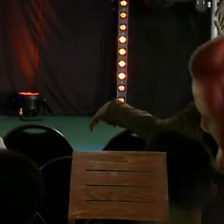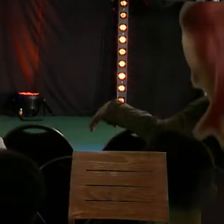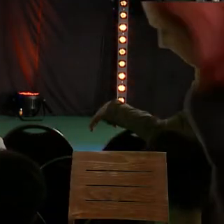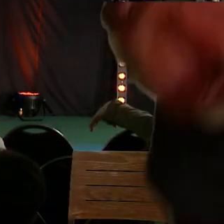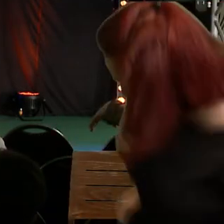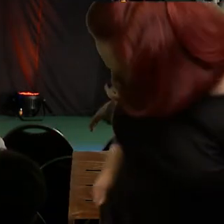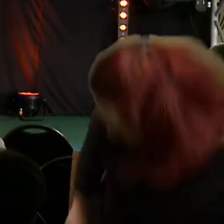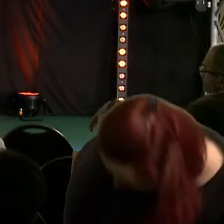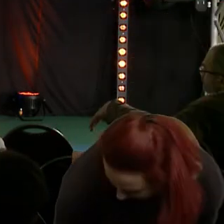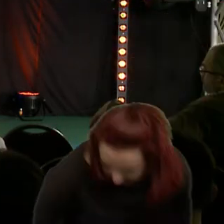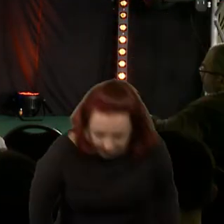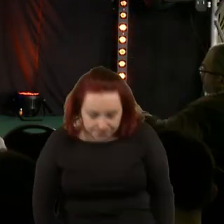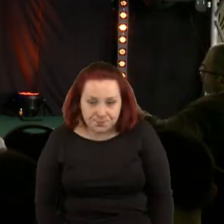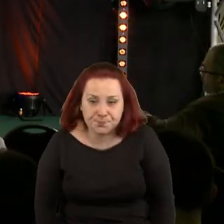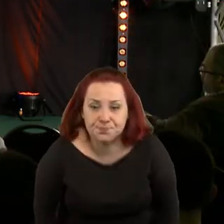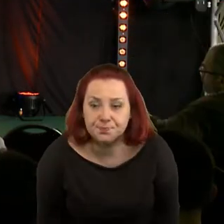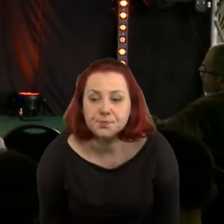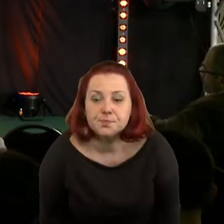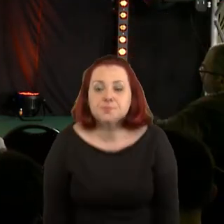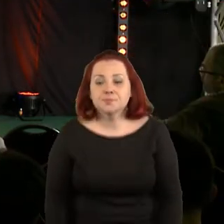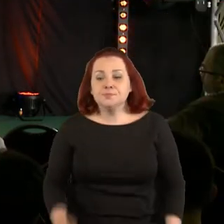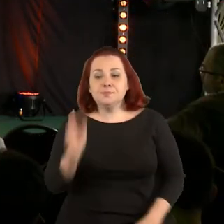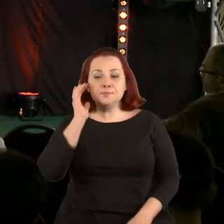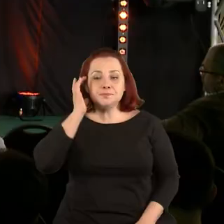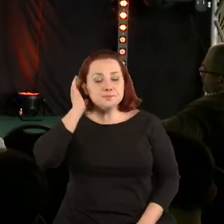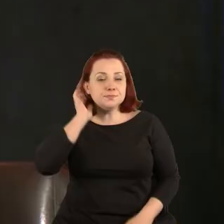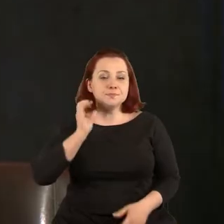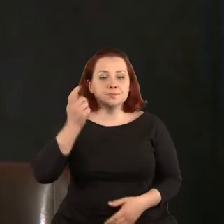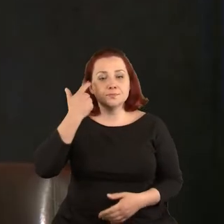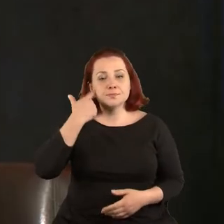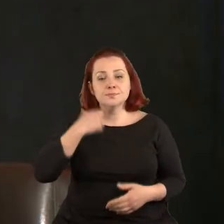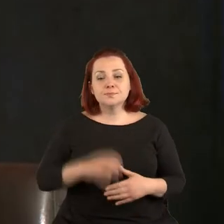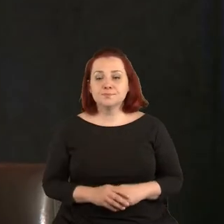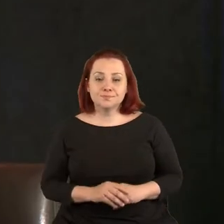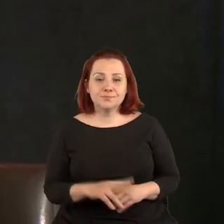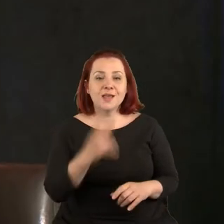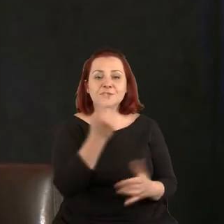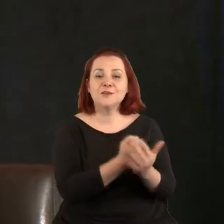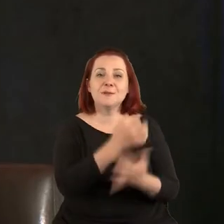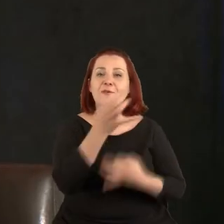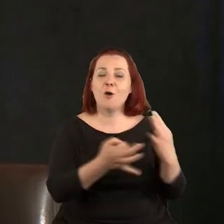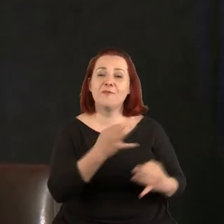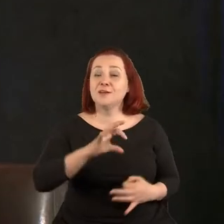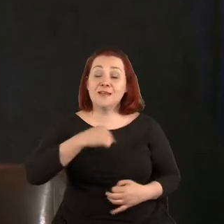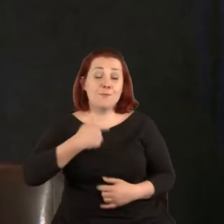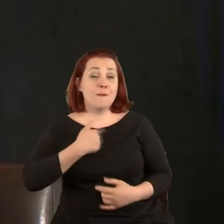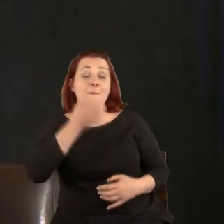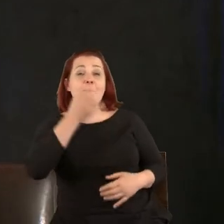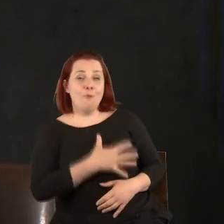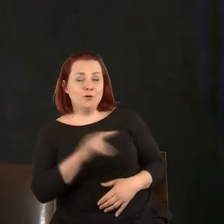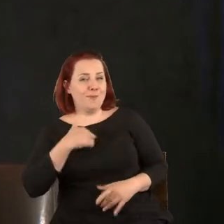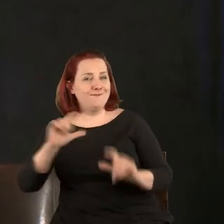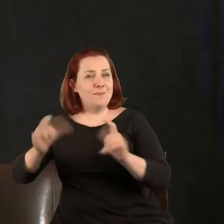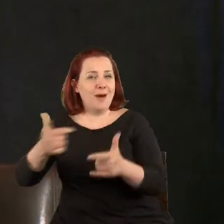się przyklejają do mojego myślenia. Ja byłam dużo młodsza, kiedy miałam wypadek i w moim życiu ci rodzice, o